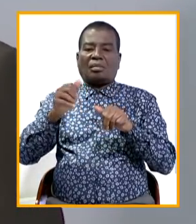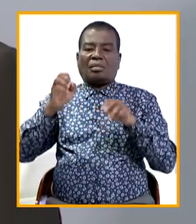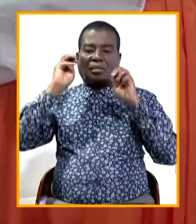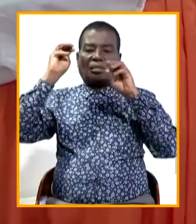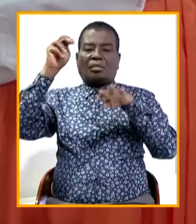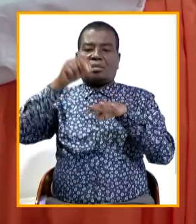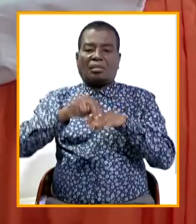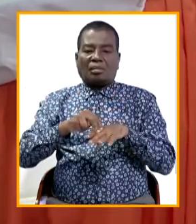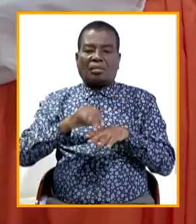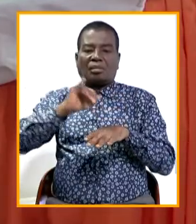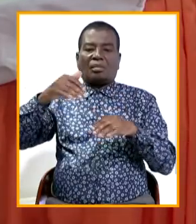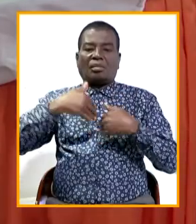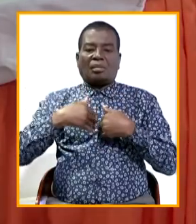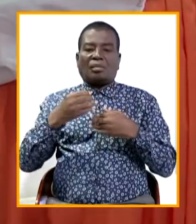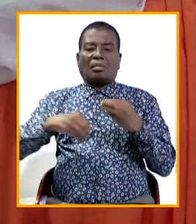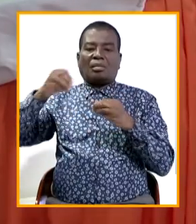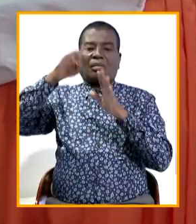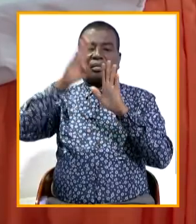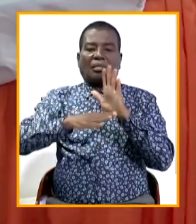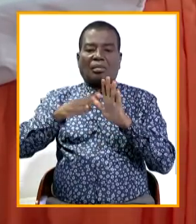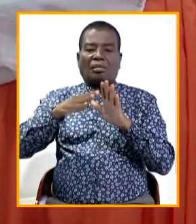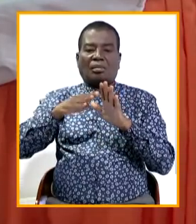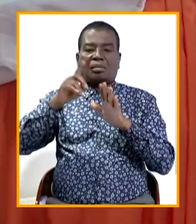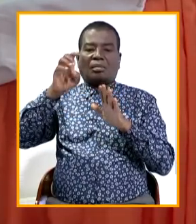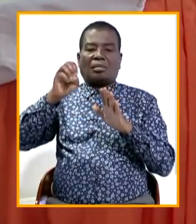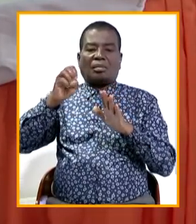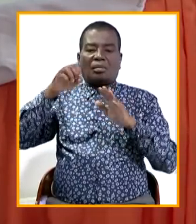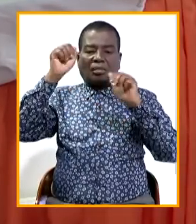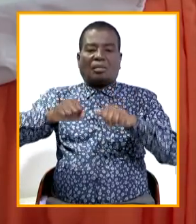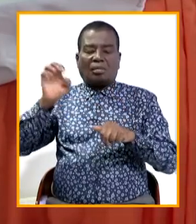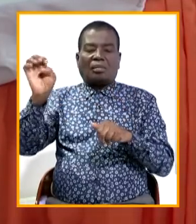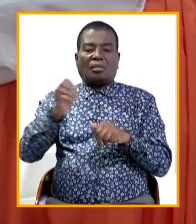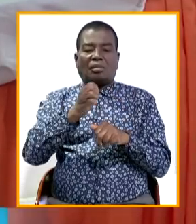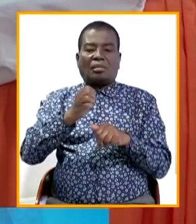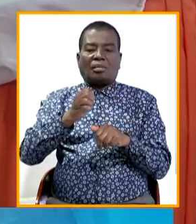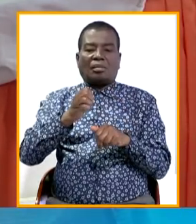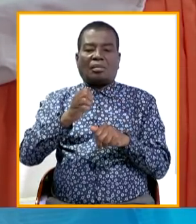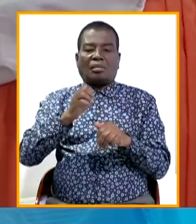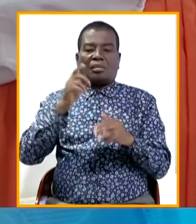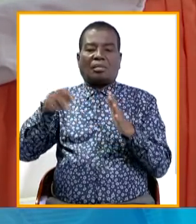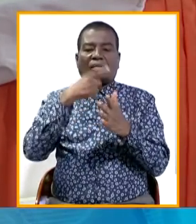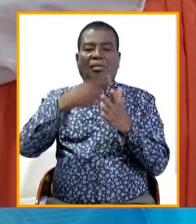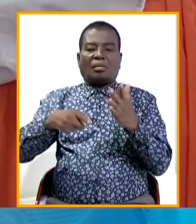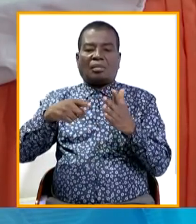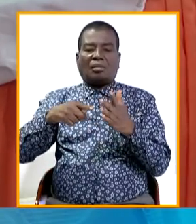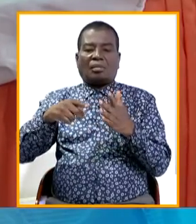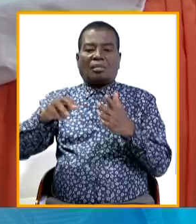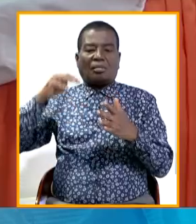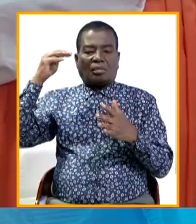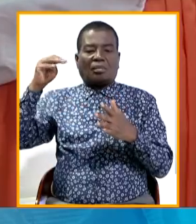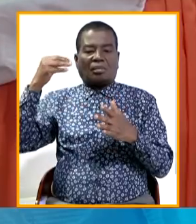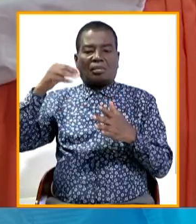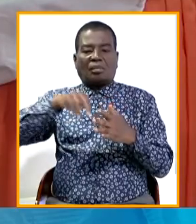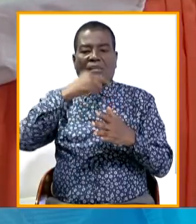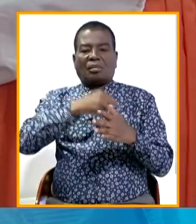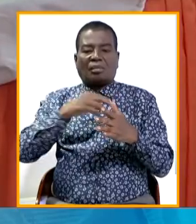l'éducation. Il y a un renforcement de capacités critiques au niveau du ministère de l'Éducation,